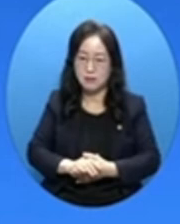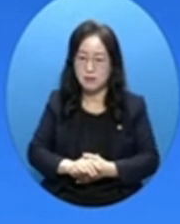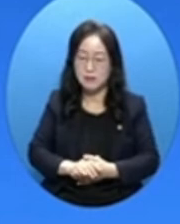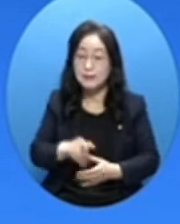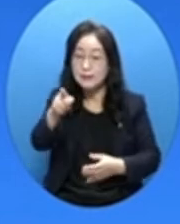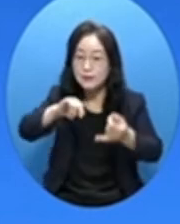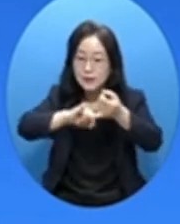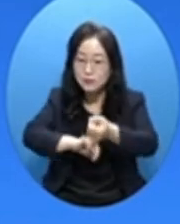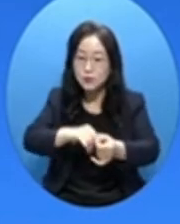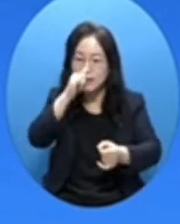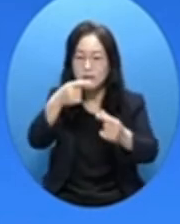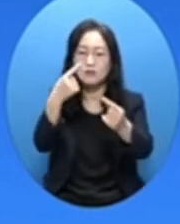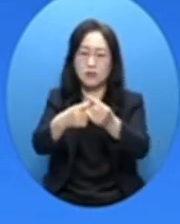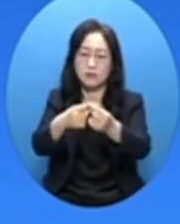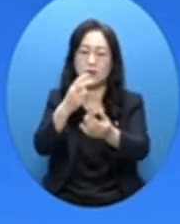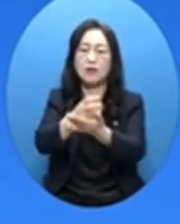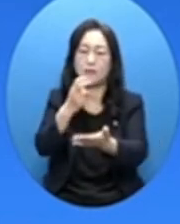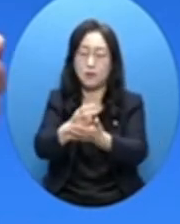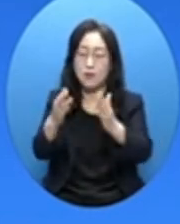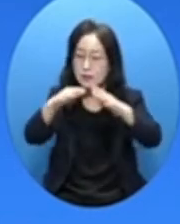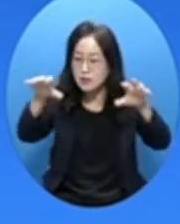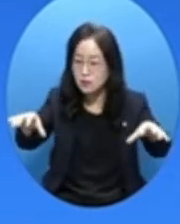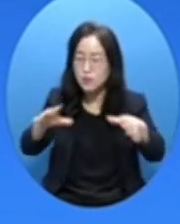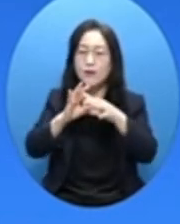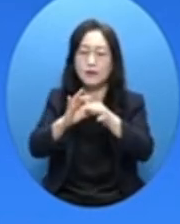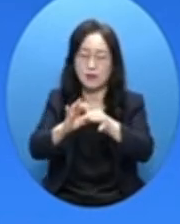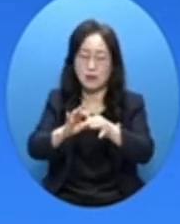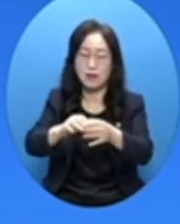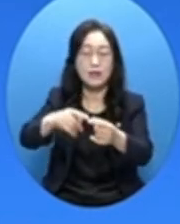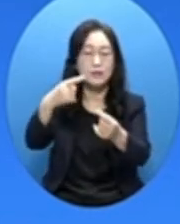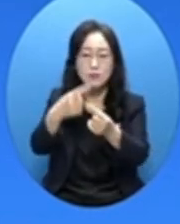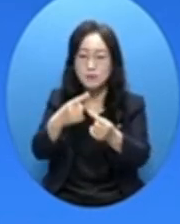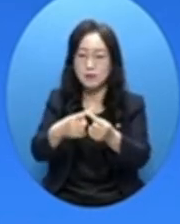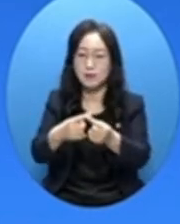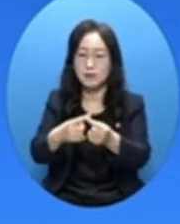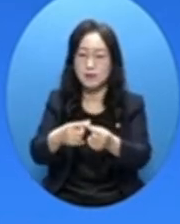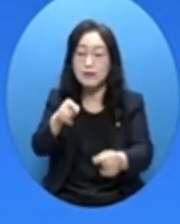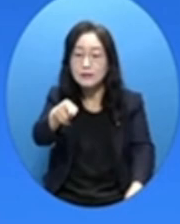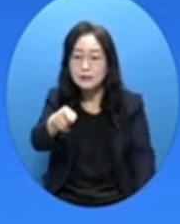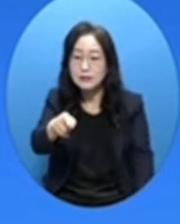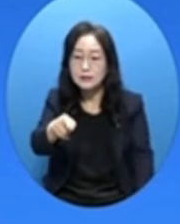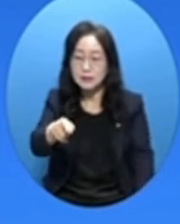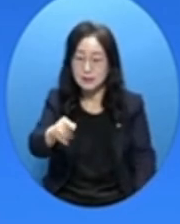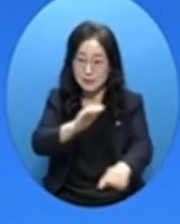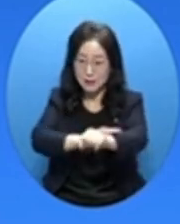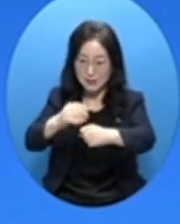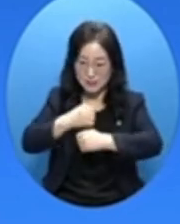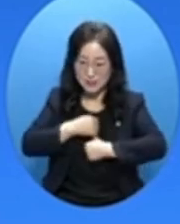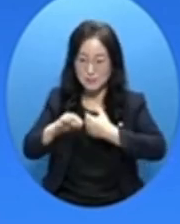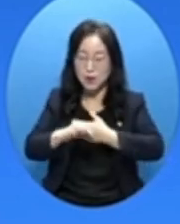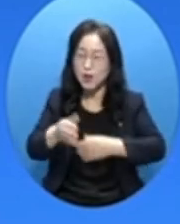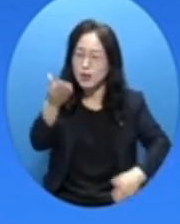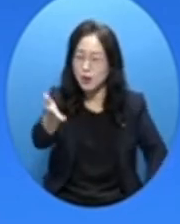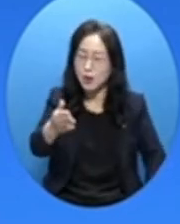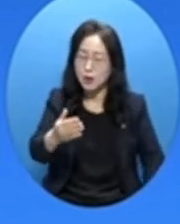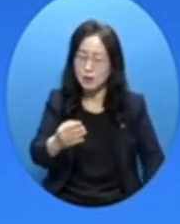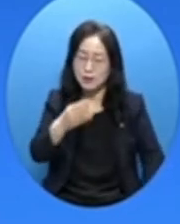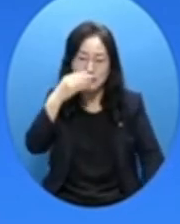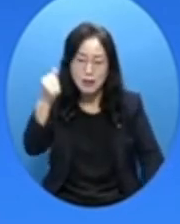이것이 약속에는 첫 계명이요, 이것은 이웃과의 관계에서 첫 계명이요, 이거 내가 이를 지키면 내가 잘 되고